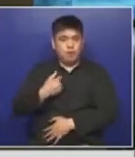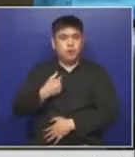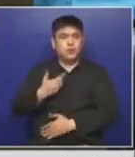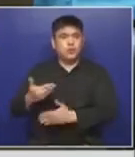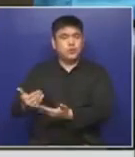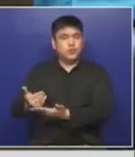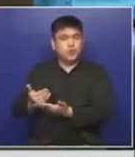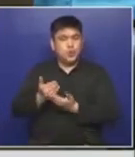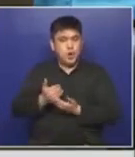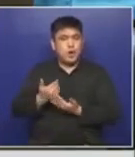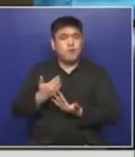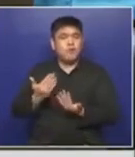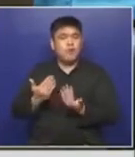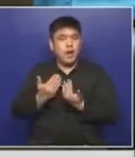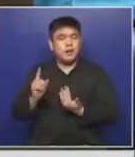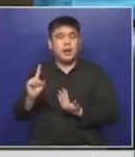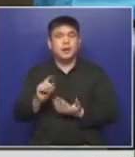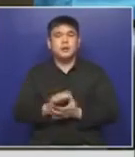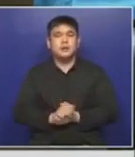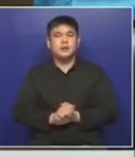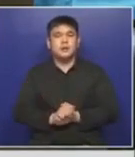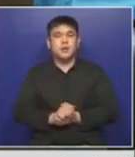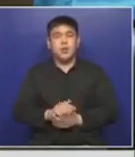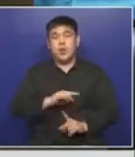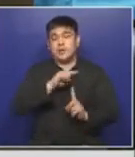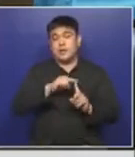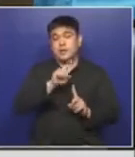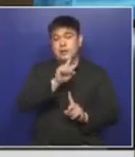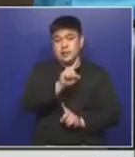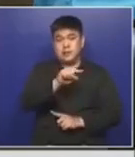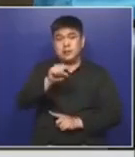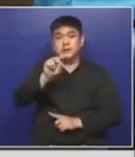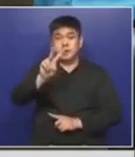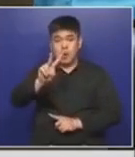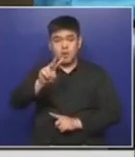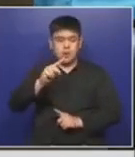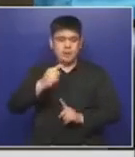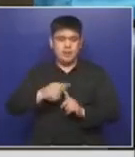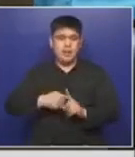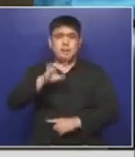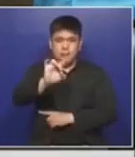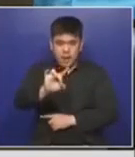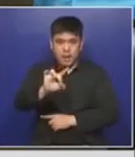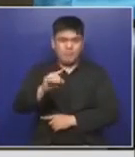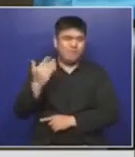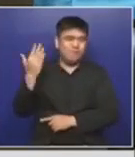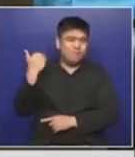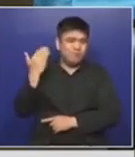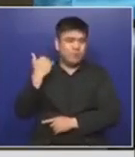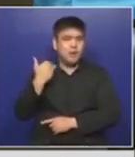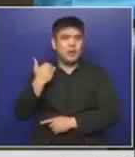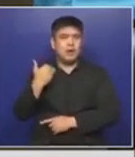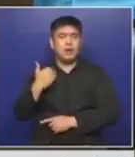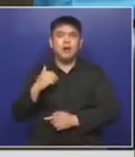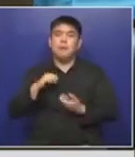พรในหลายอำเภอว่าเมื่อวันที่1ถึง2สิงหาคมที่ผ่านมาได้เกิดอิท